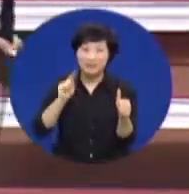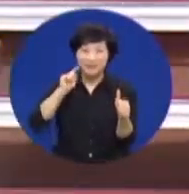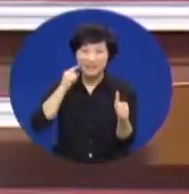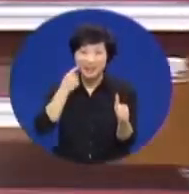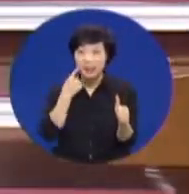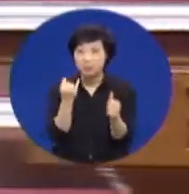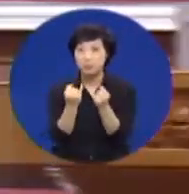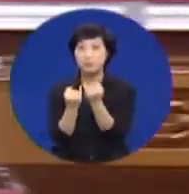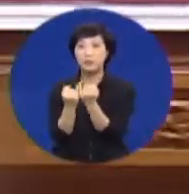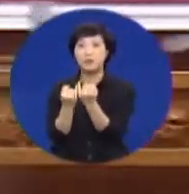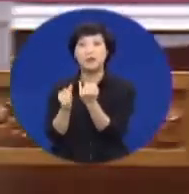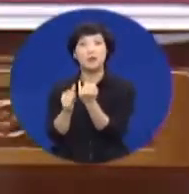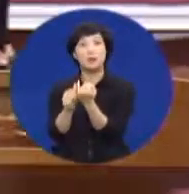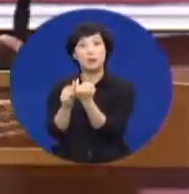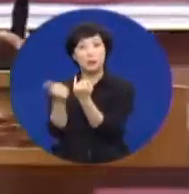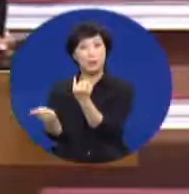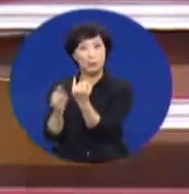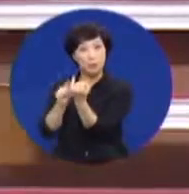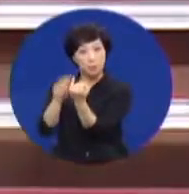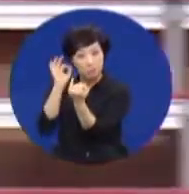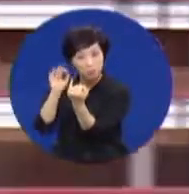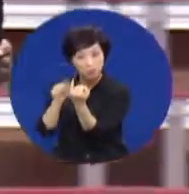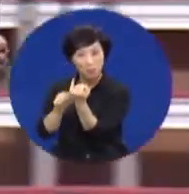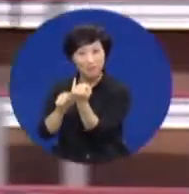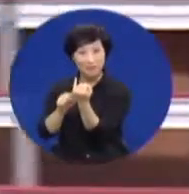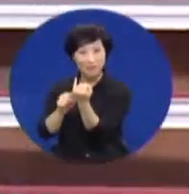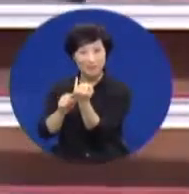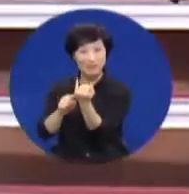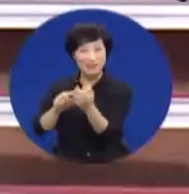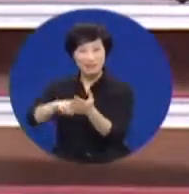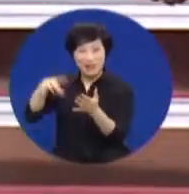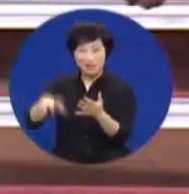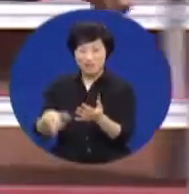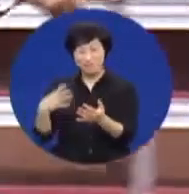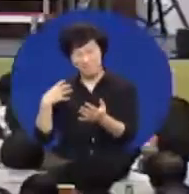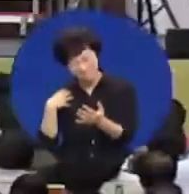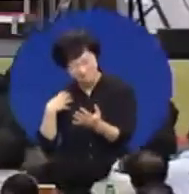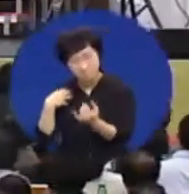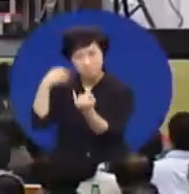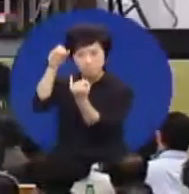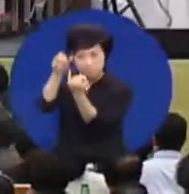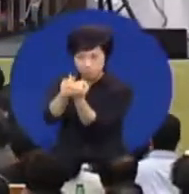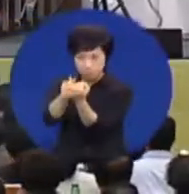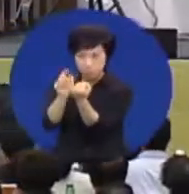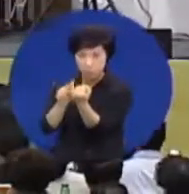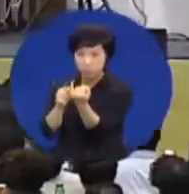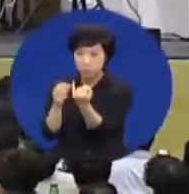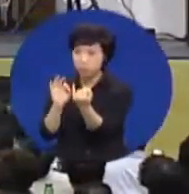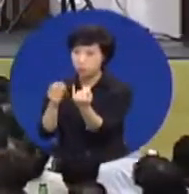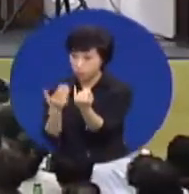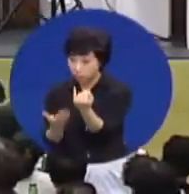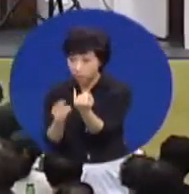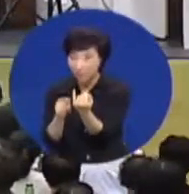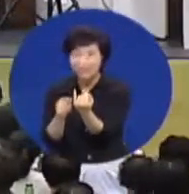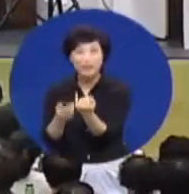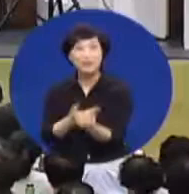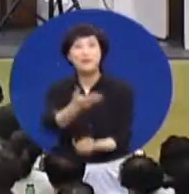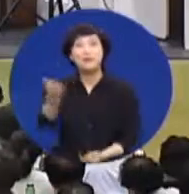이쁜 과부들 세금을 많이 매깁니다. 아니 과부가